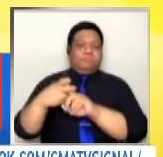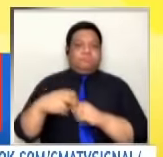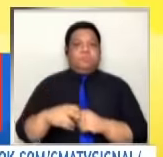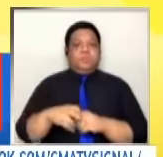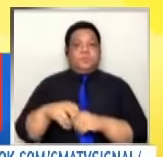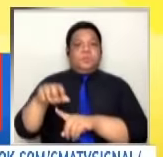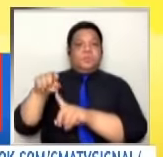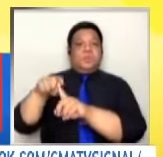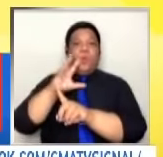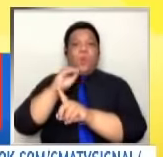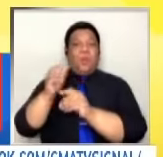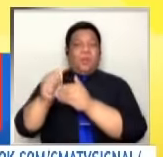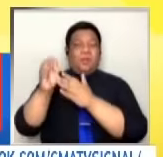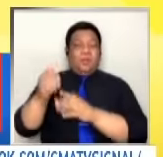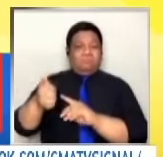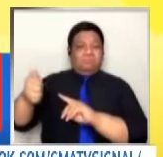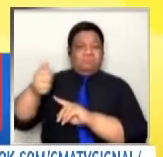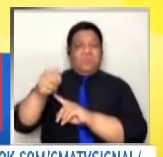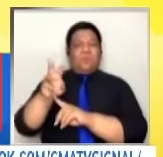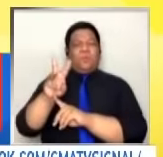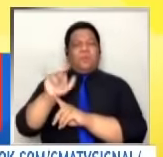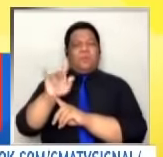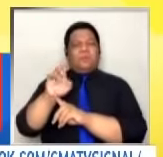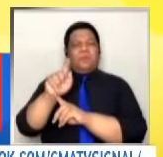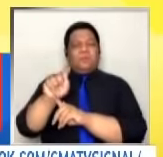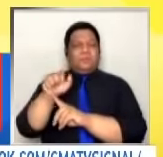inaalam pa ang pagkakakilanlan ng tatlo niyang kasamahan.